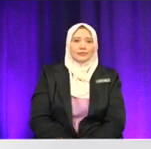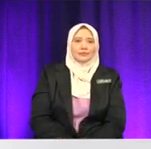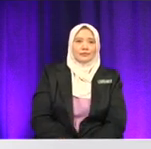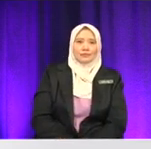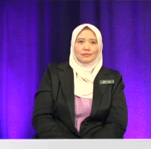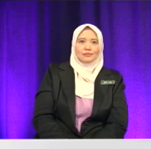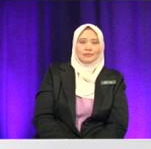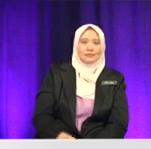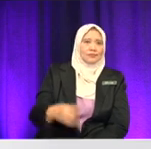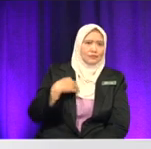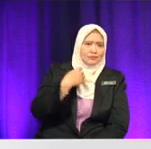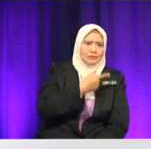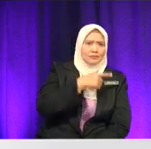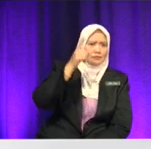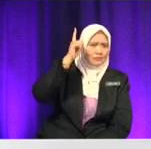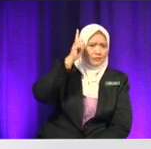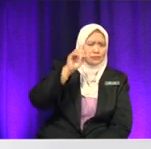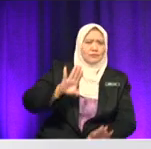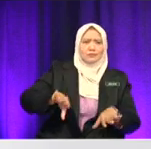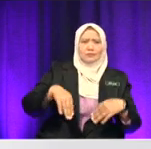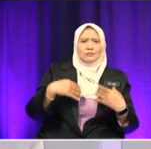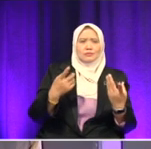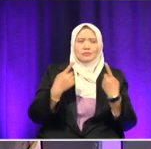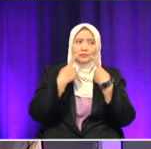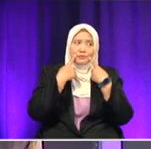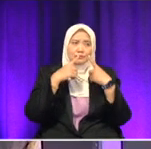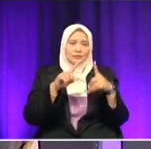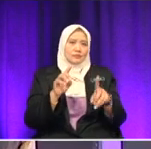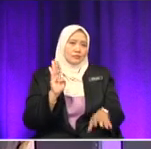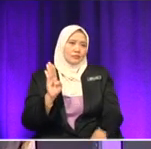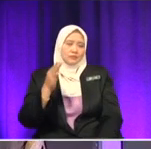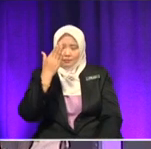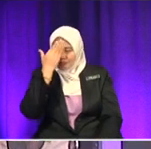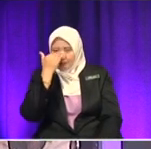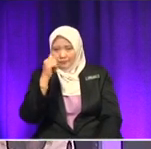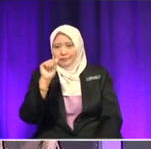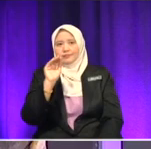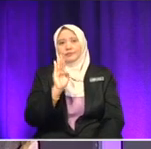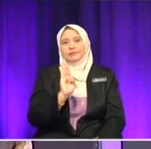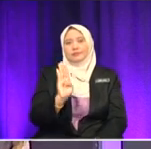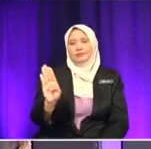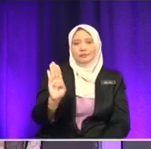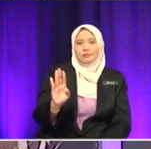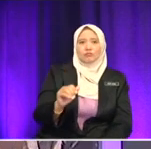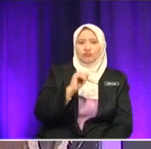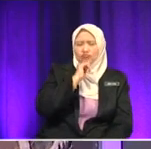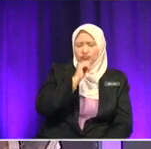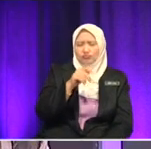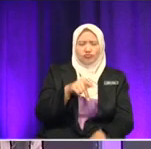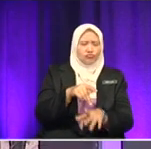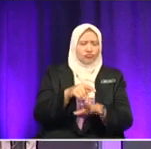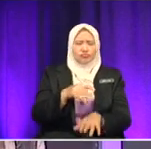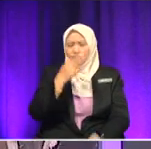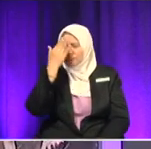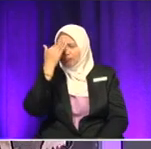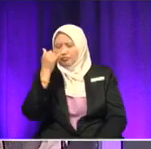kena pasti. Okay. Macam mana jawab B? Kenapa pilih bakteria? Kenapa bukan protozoa? Kenapa